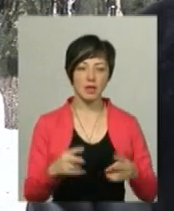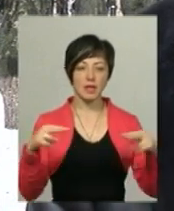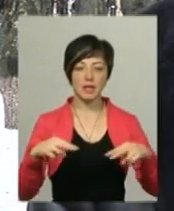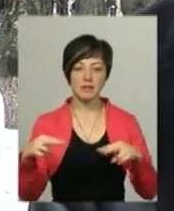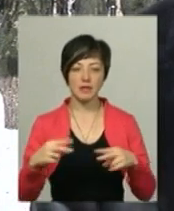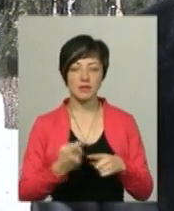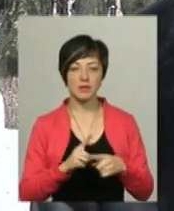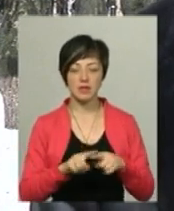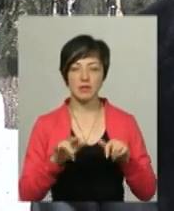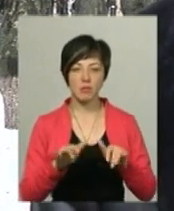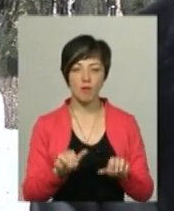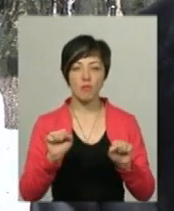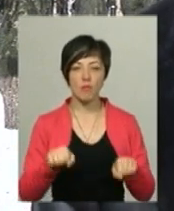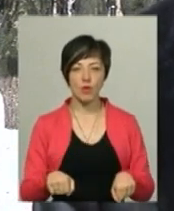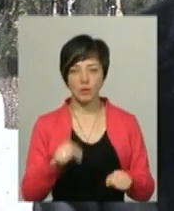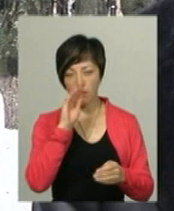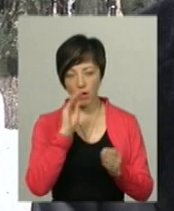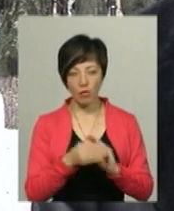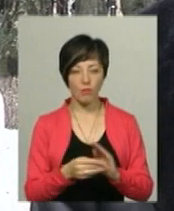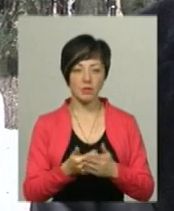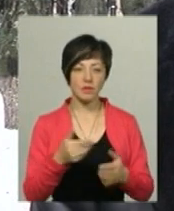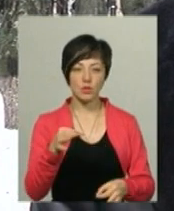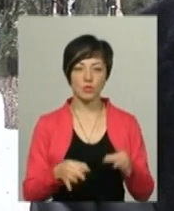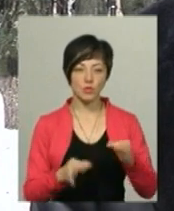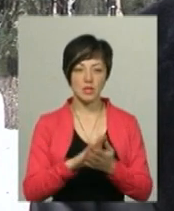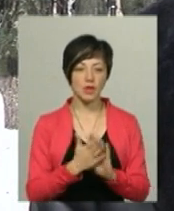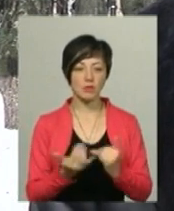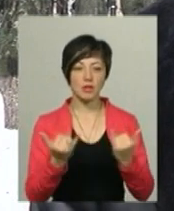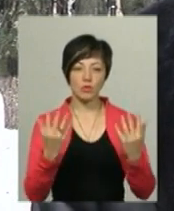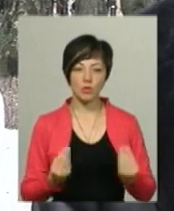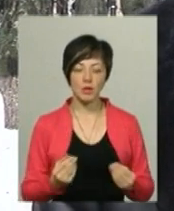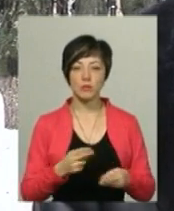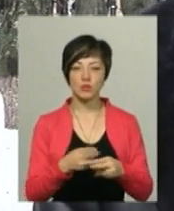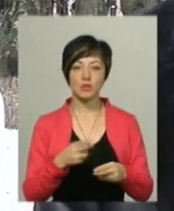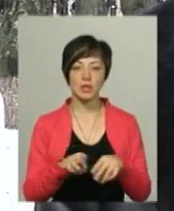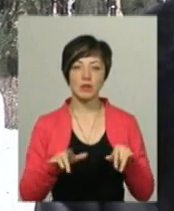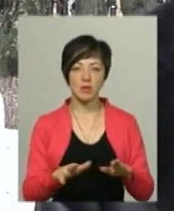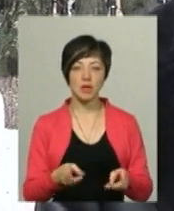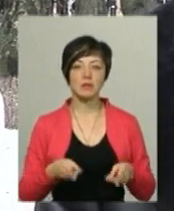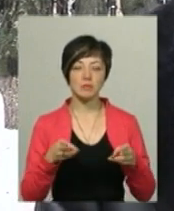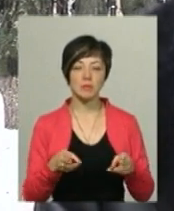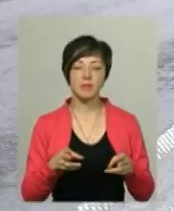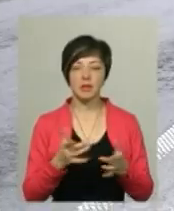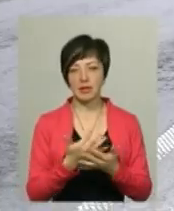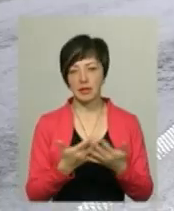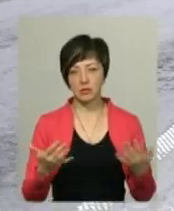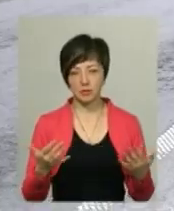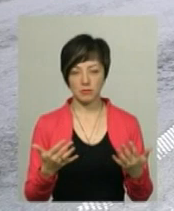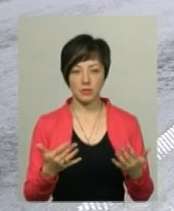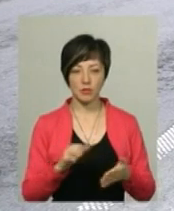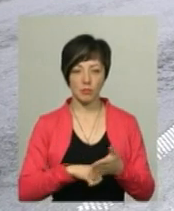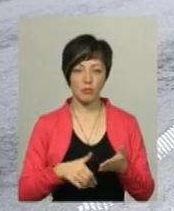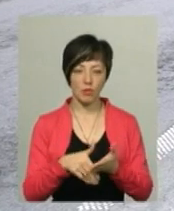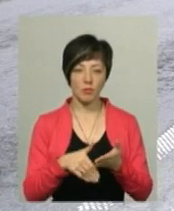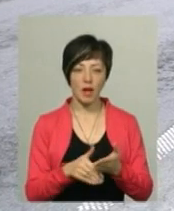даному кримінальному провадженні, може переховуватися від суду вже станом на сьогодні, а також перешкоджати кримінальному провадженню іншим чином. Саме